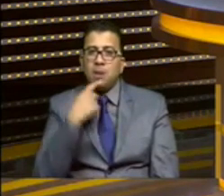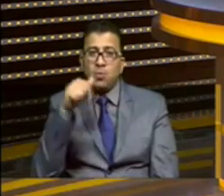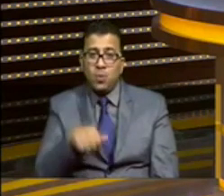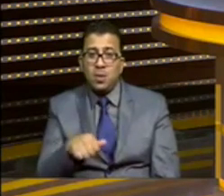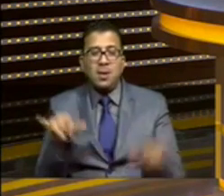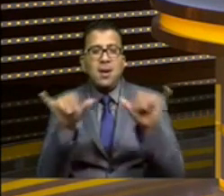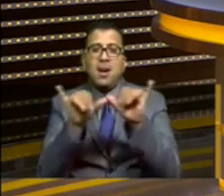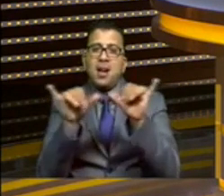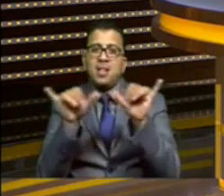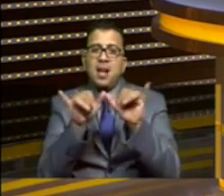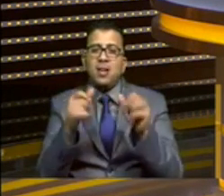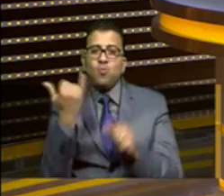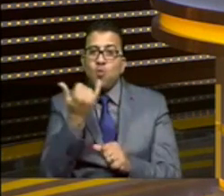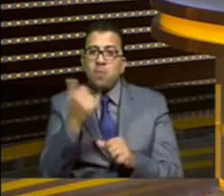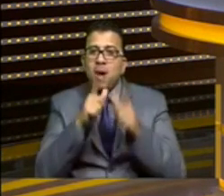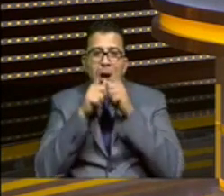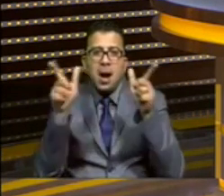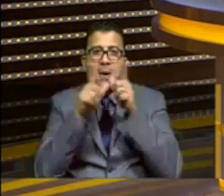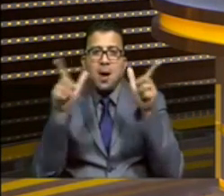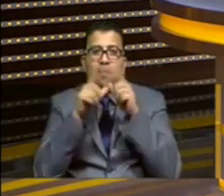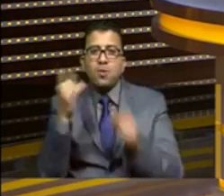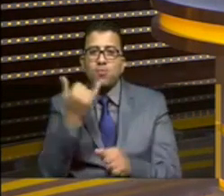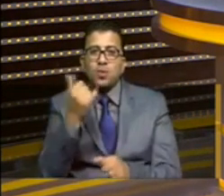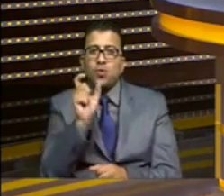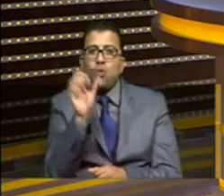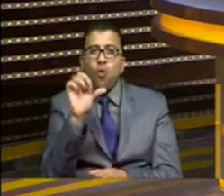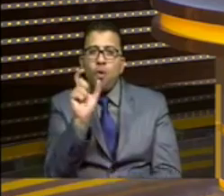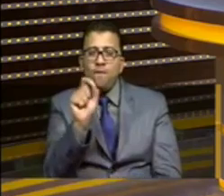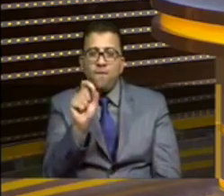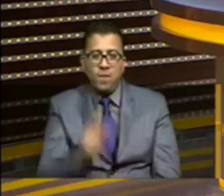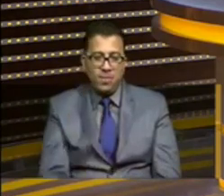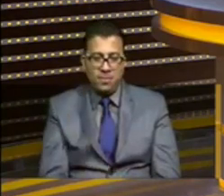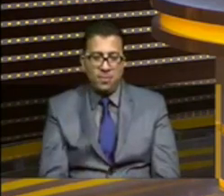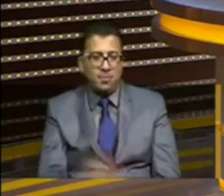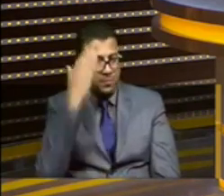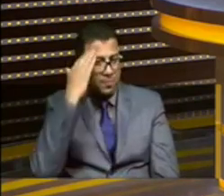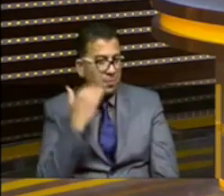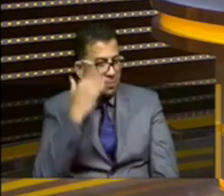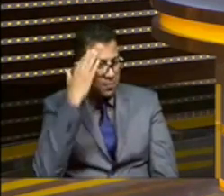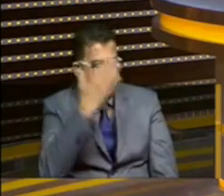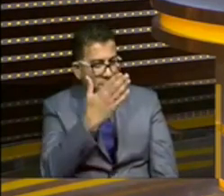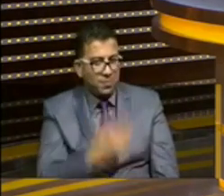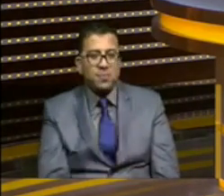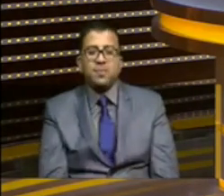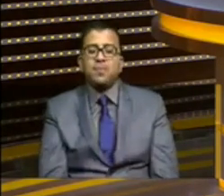ونصل معكم إلى فقرة التواصل الاجتماعي التي تنقلها الزميلة نوف المرشدي. شكرا عبد السلام.